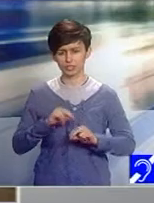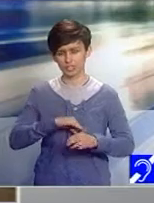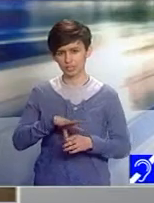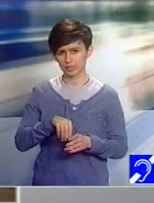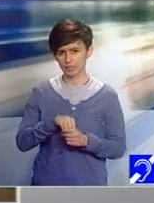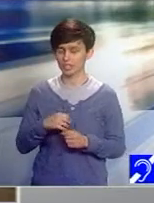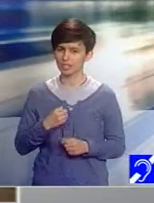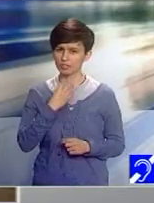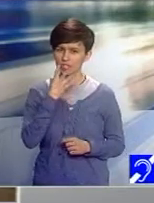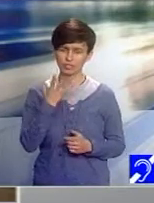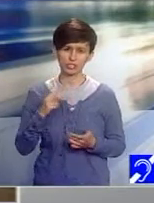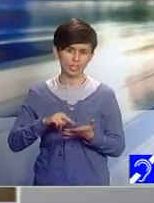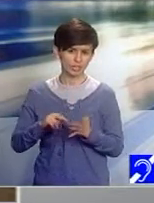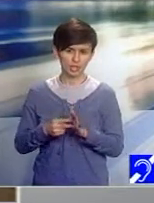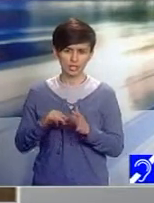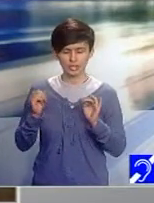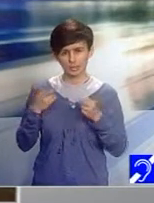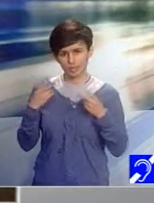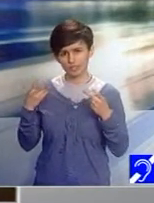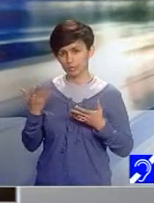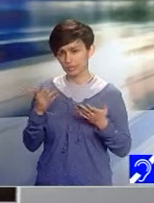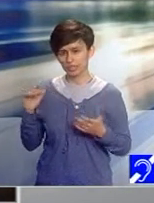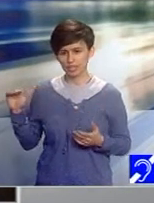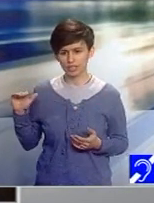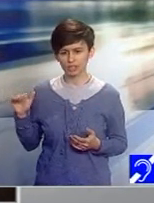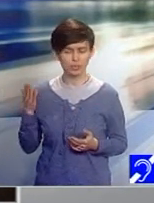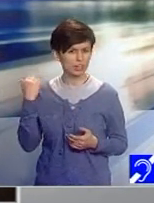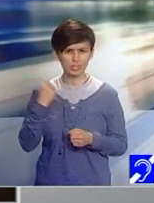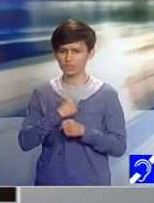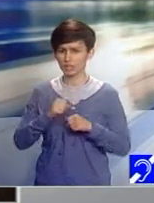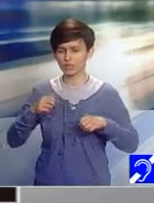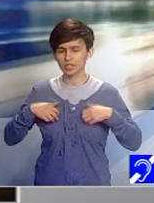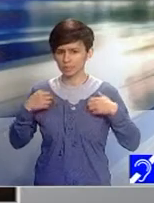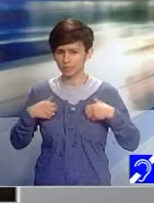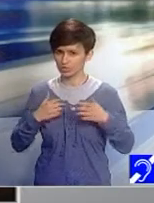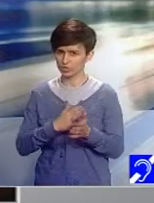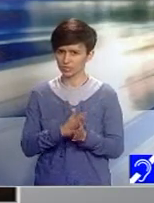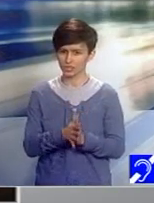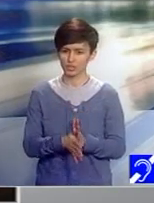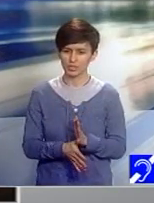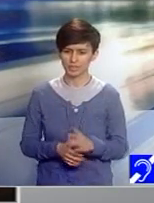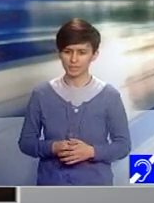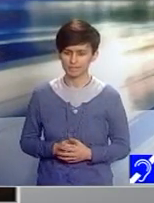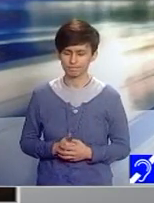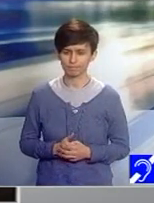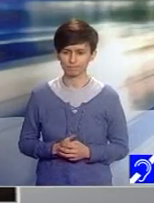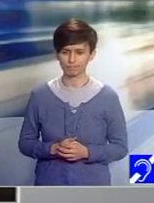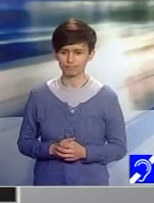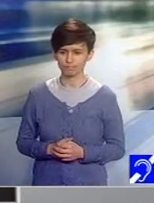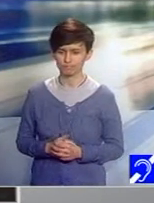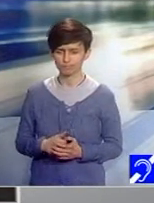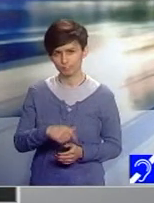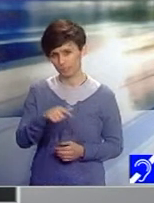un alt eveniment în care, de asemenea, cei mici au fost foarte entuziasmați și implicați. Da, sperăm